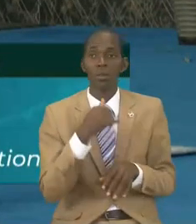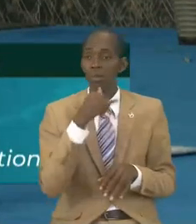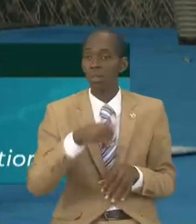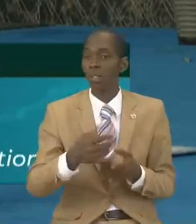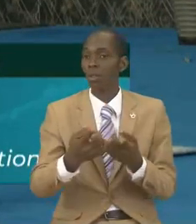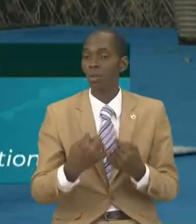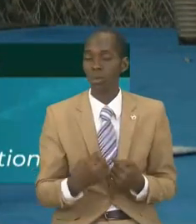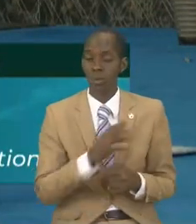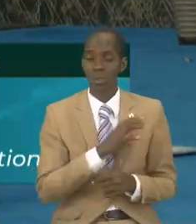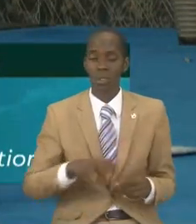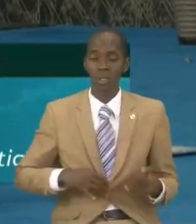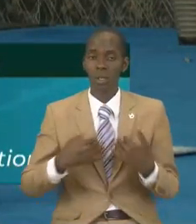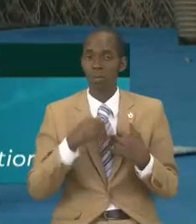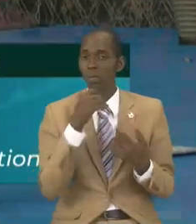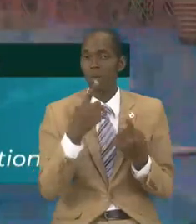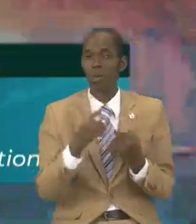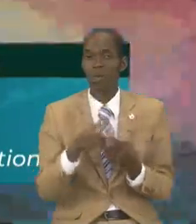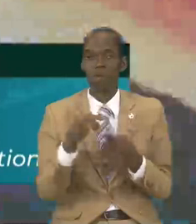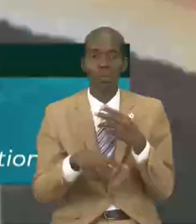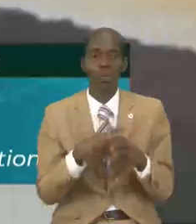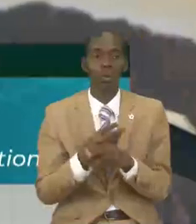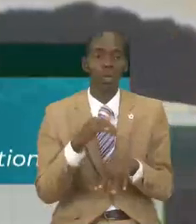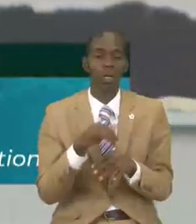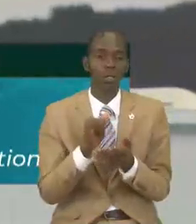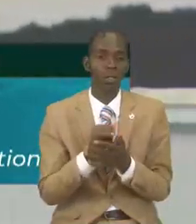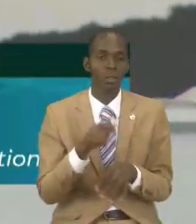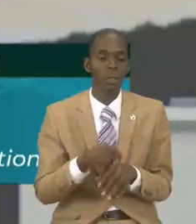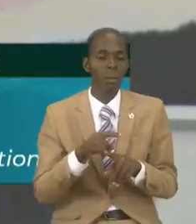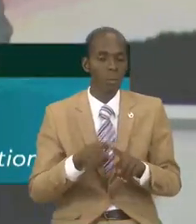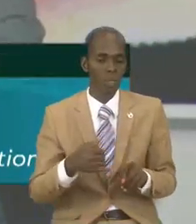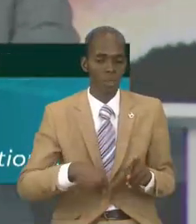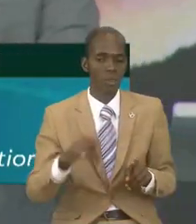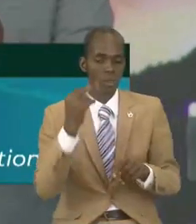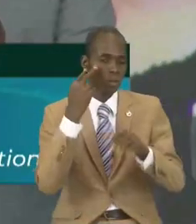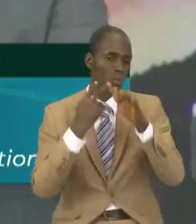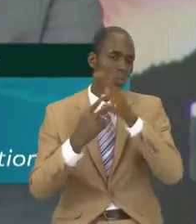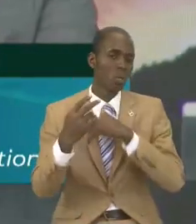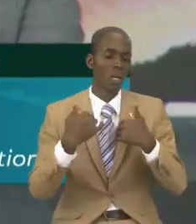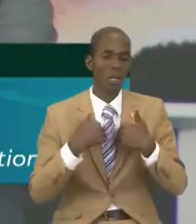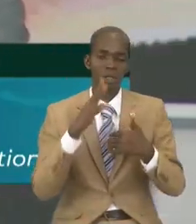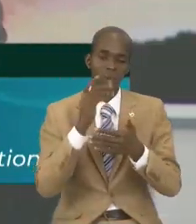vers moi. Celui qu'ils ont percé n'était pas encore venu, mais la prophétie avait été écrite.